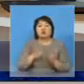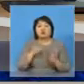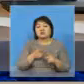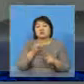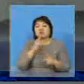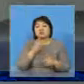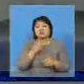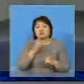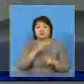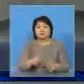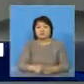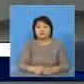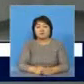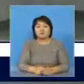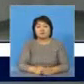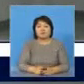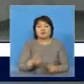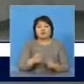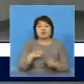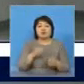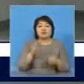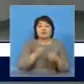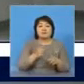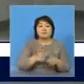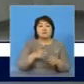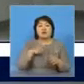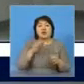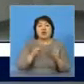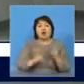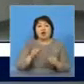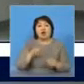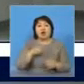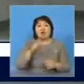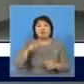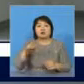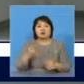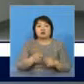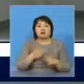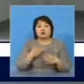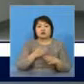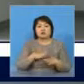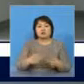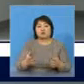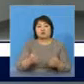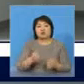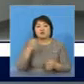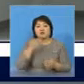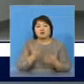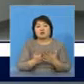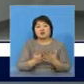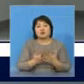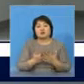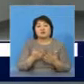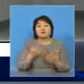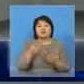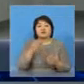осложнений. Это такая приставка к аппарату, которая помогает деткам получать эффект, скажем так, на